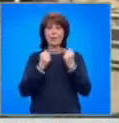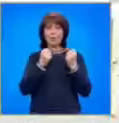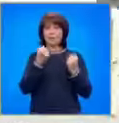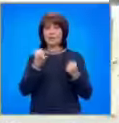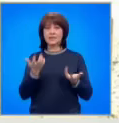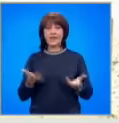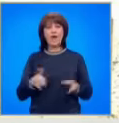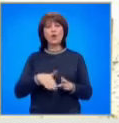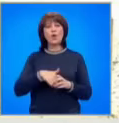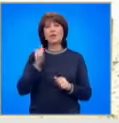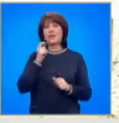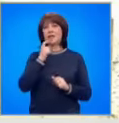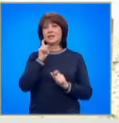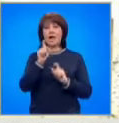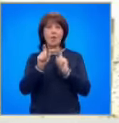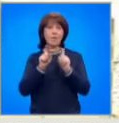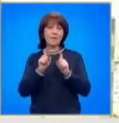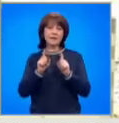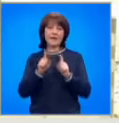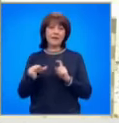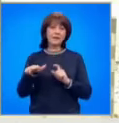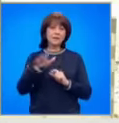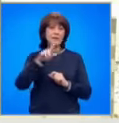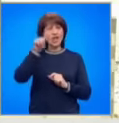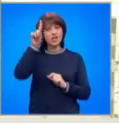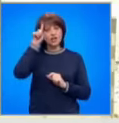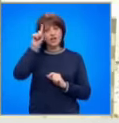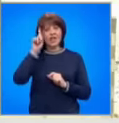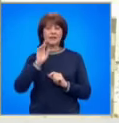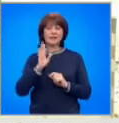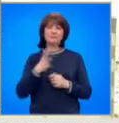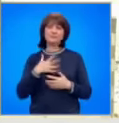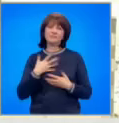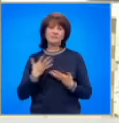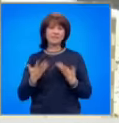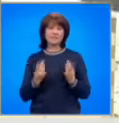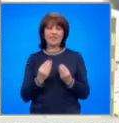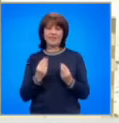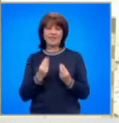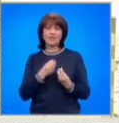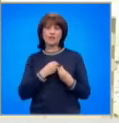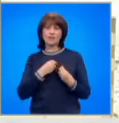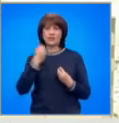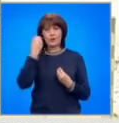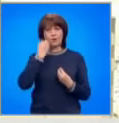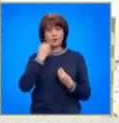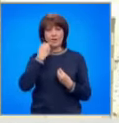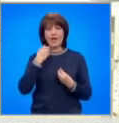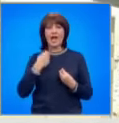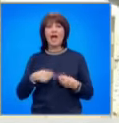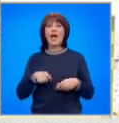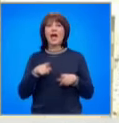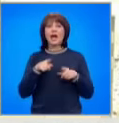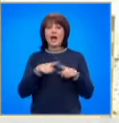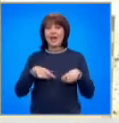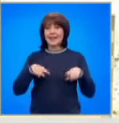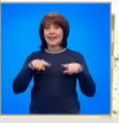отказа какъвто и да е коментар. Проявихме разбиране, жената е съсипана в това положение, сами разбирате. И така делото за